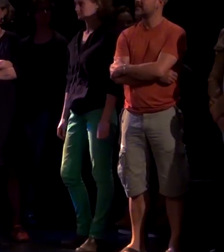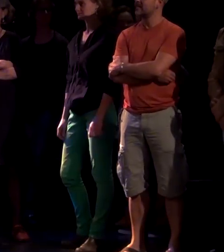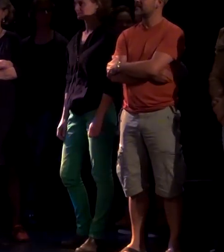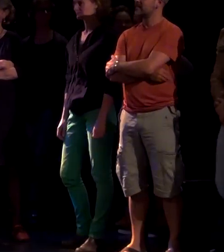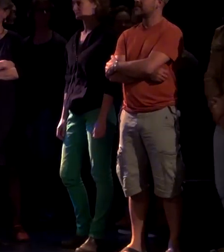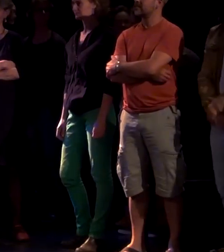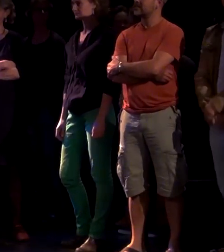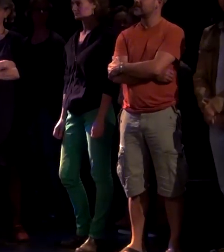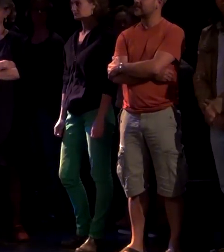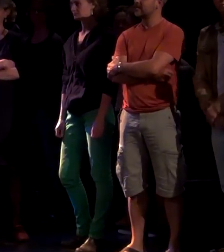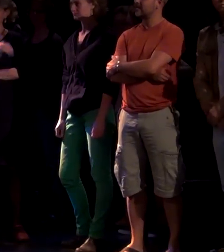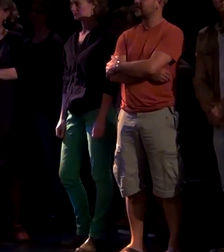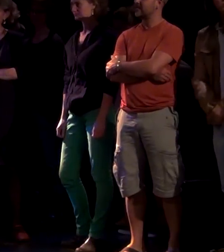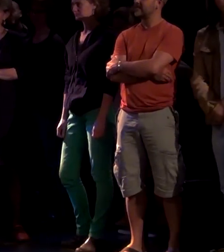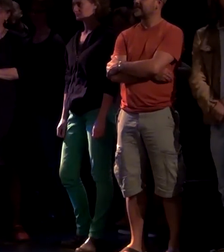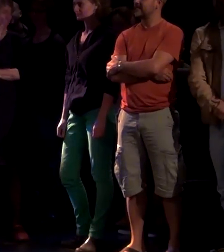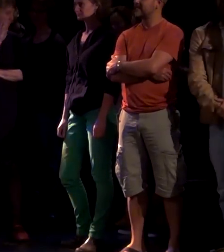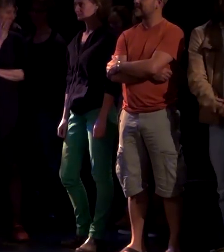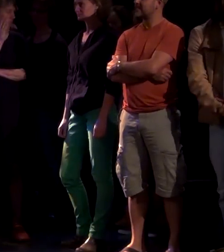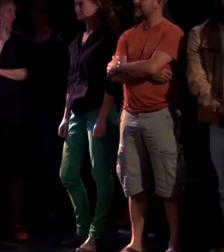Alors, on va faire un petit jeu